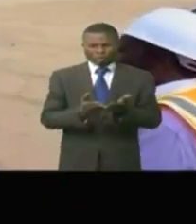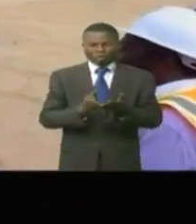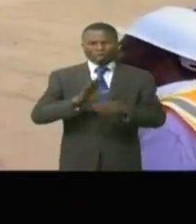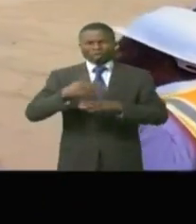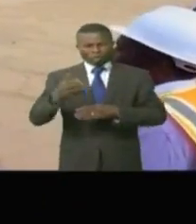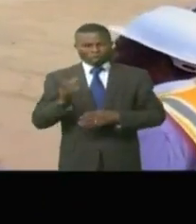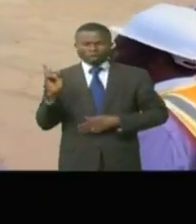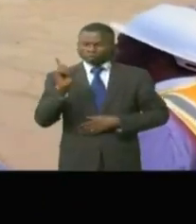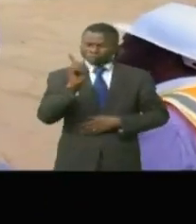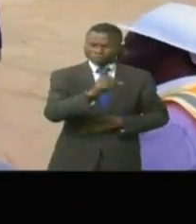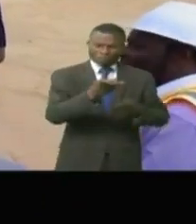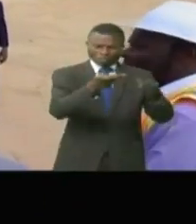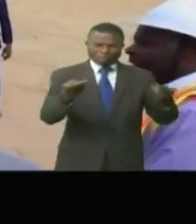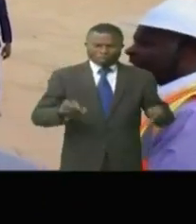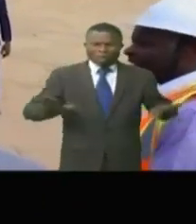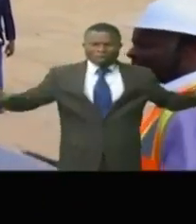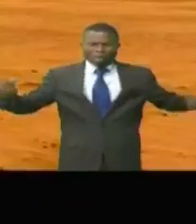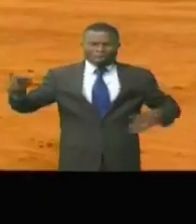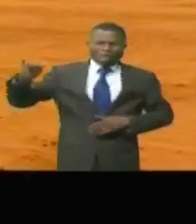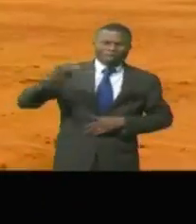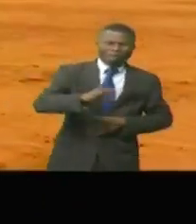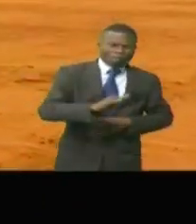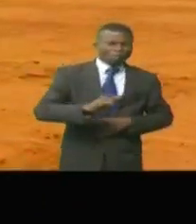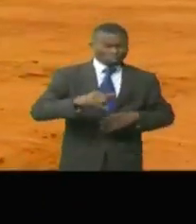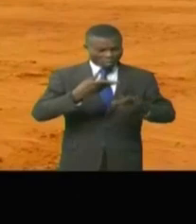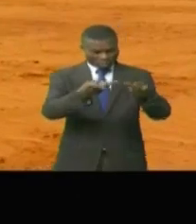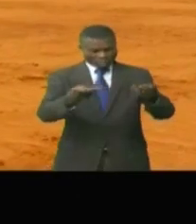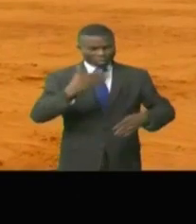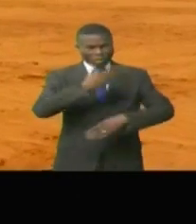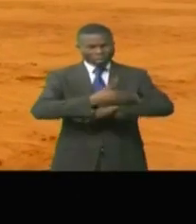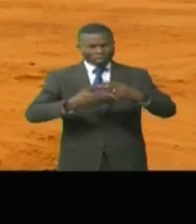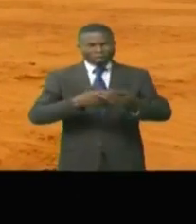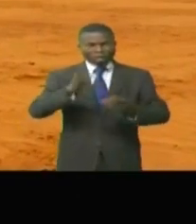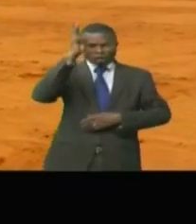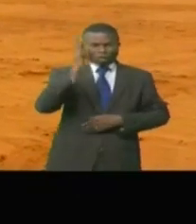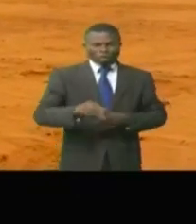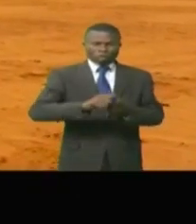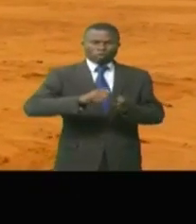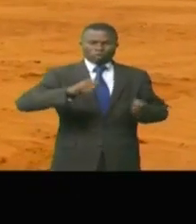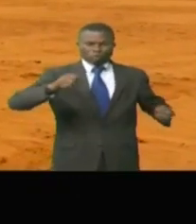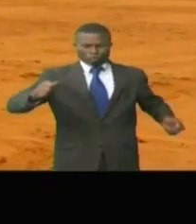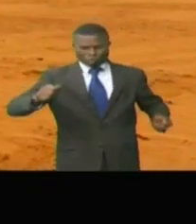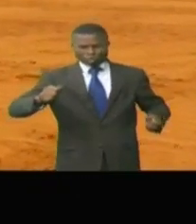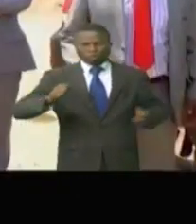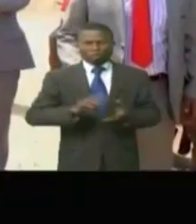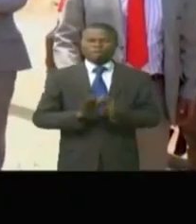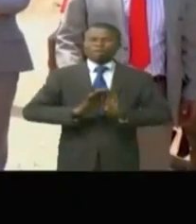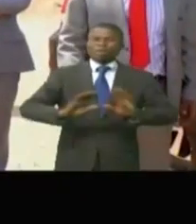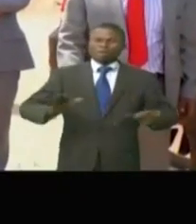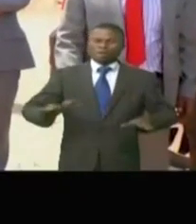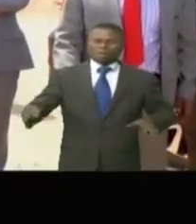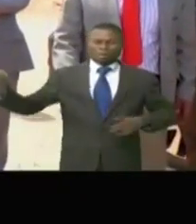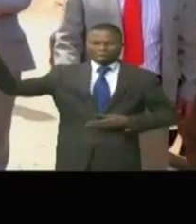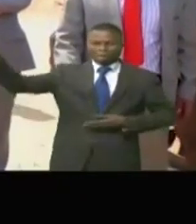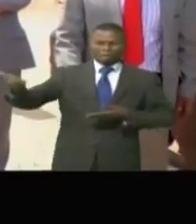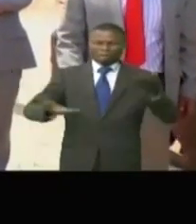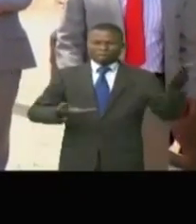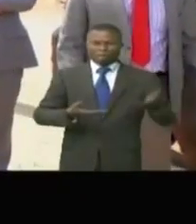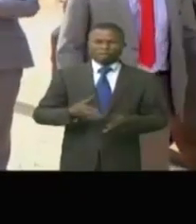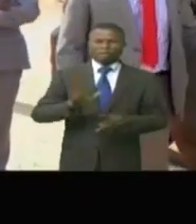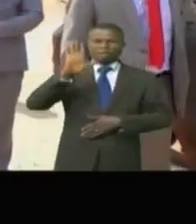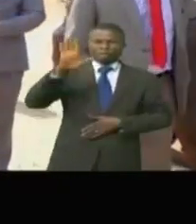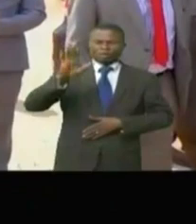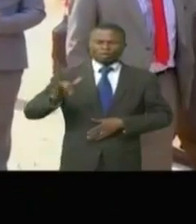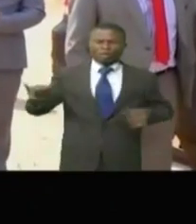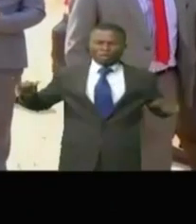rendu sur les tarmacs en pleine construction, mesurant 300 mètres sur 150, avec la capacité de recevoir pas moins de 5